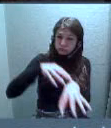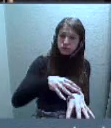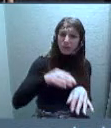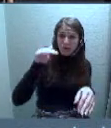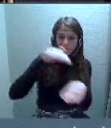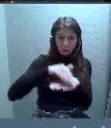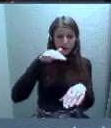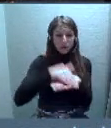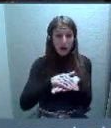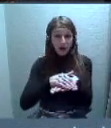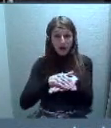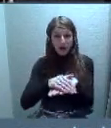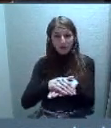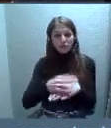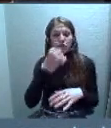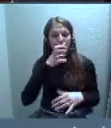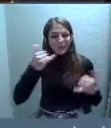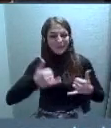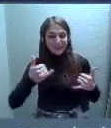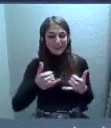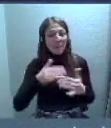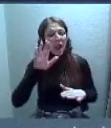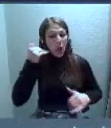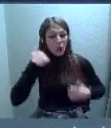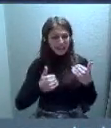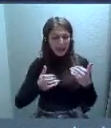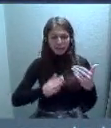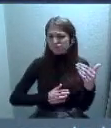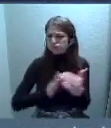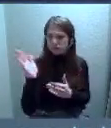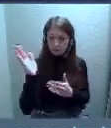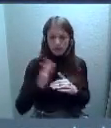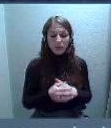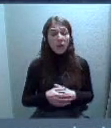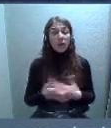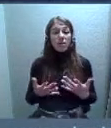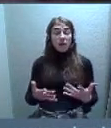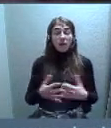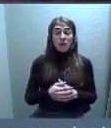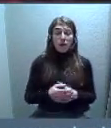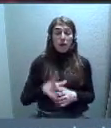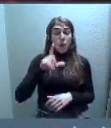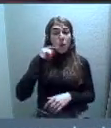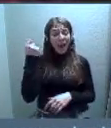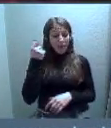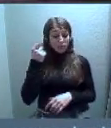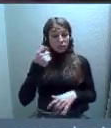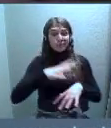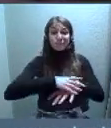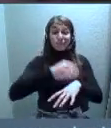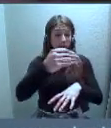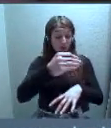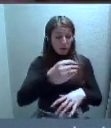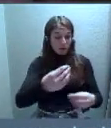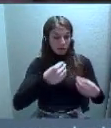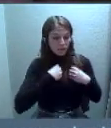moi, dépasse en fait l'handicap. L'handicap, l'humain dans la nature, il est handicapé. C'est la seule espèce animale